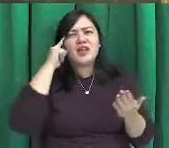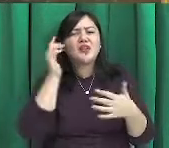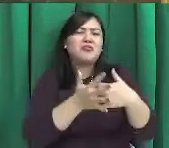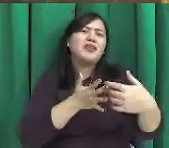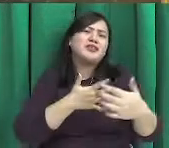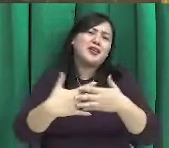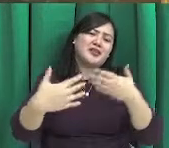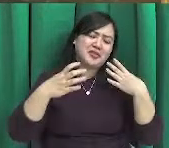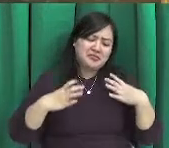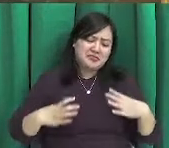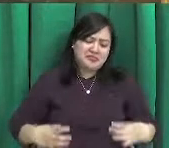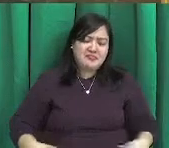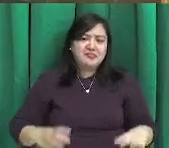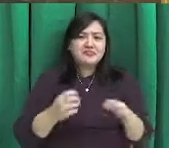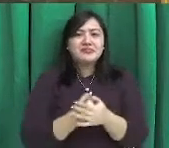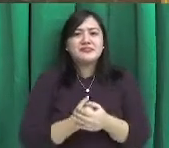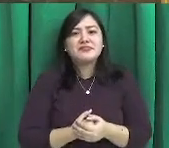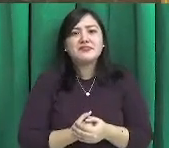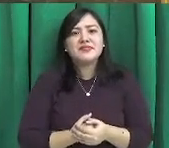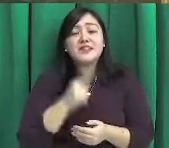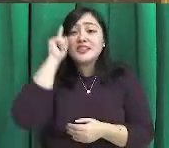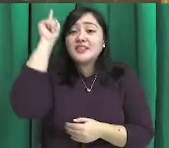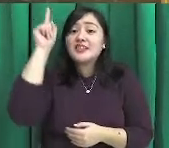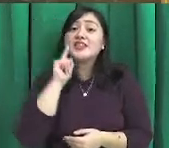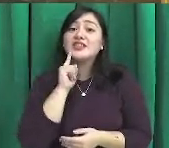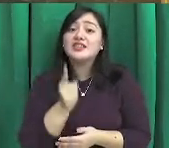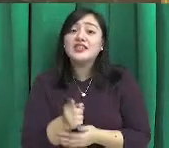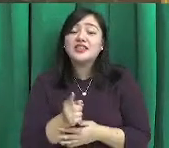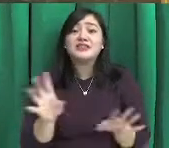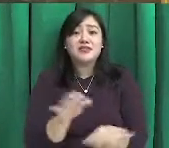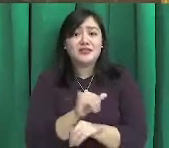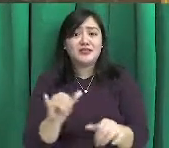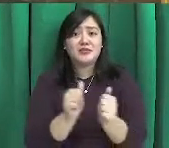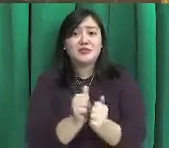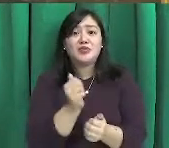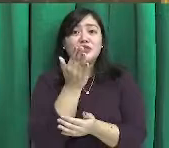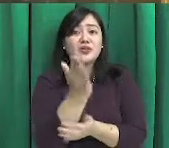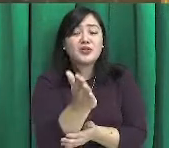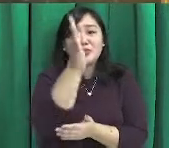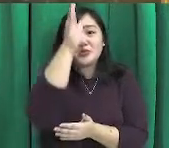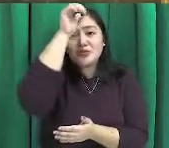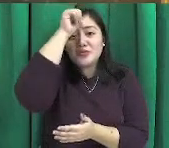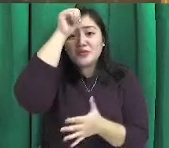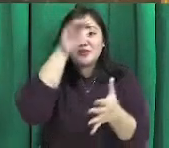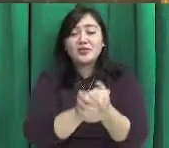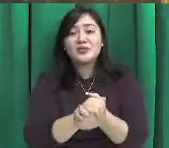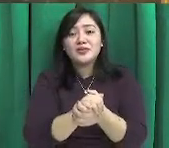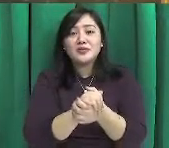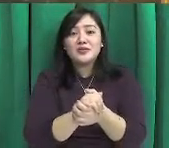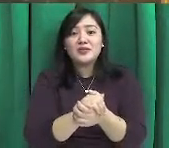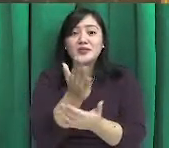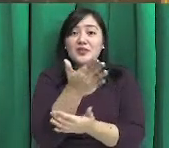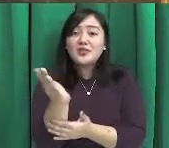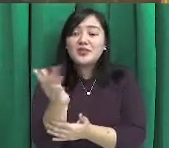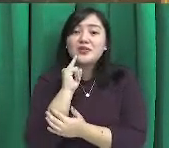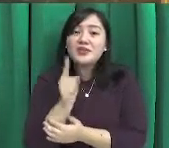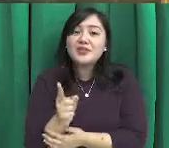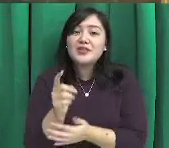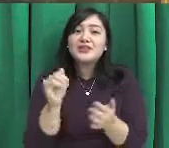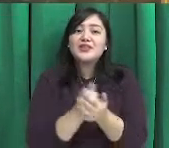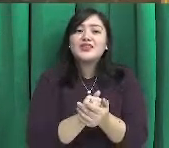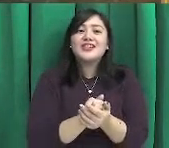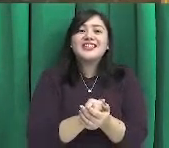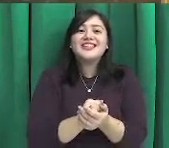naman. Kahit naman tayo mga lalaki, kinakailangan fit. Hindi yung sobrang luwag. Bakit sobrang luwag? Eh, kasi minsan sinusuot siya ng anak